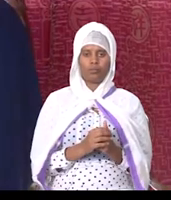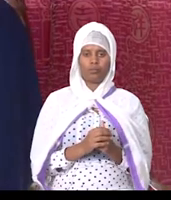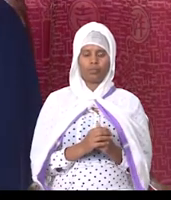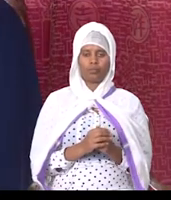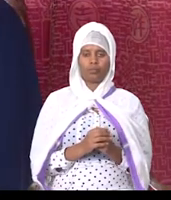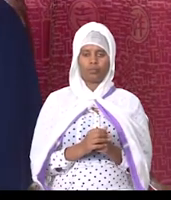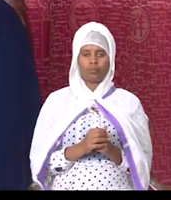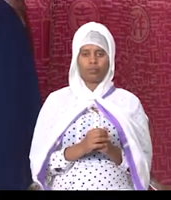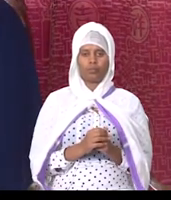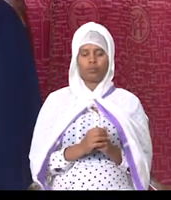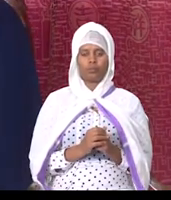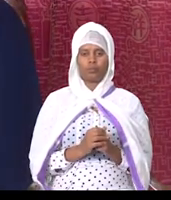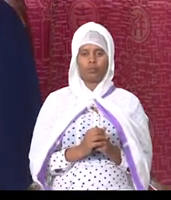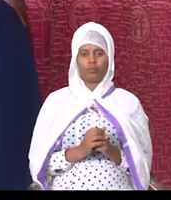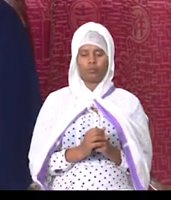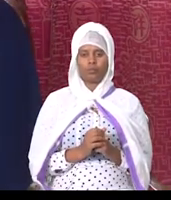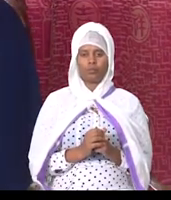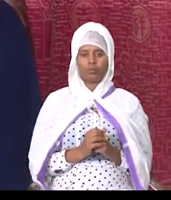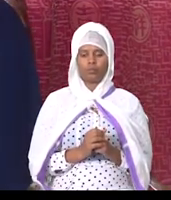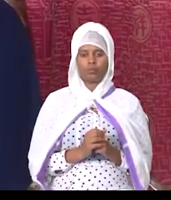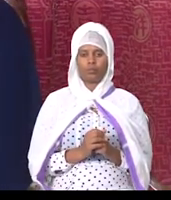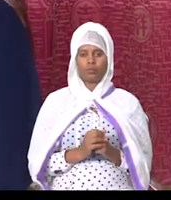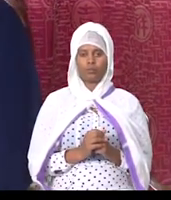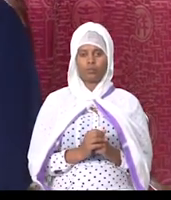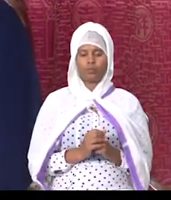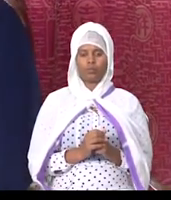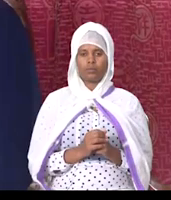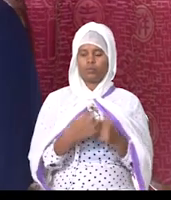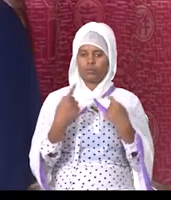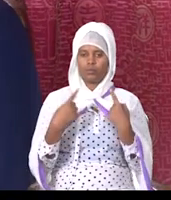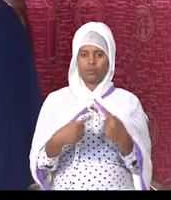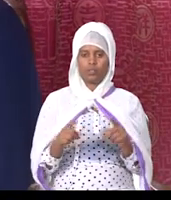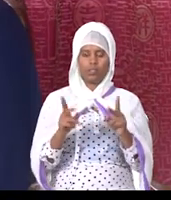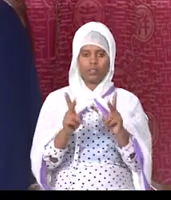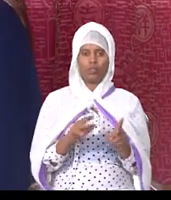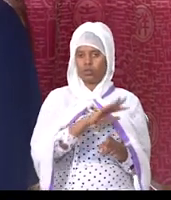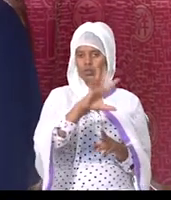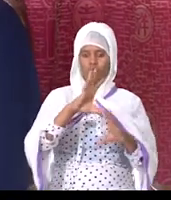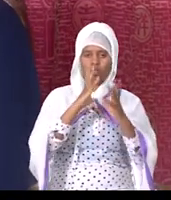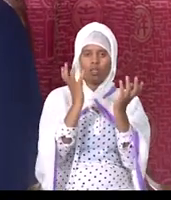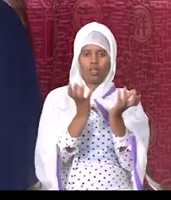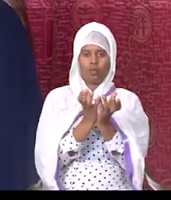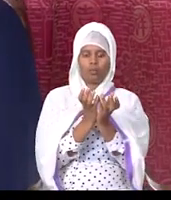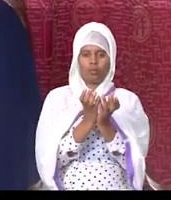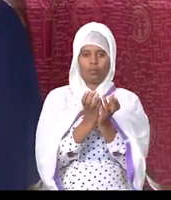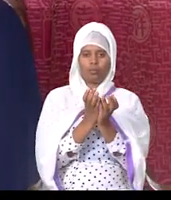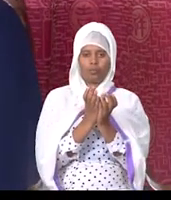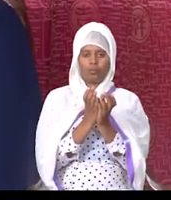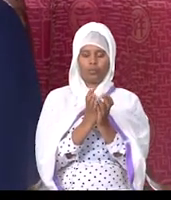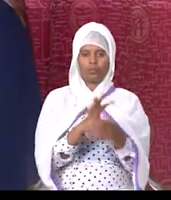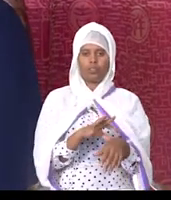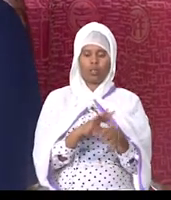ደሰ ሶበ ንትናገር በእንተ እግዚአብሔር ልዑል ኢሉ ማለት ብዚያዳ ብዚያዳ ኸአይል ማለት ንኹሉ ዓለም ማለት ኣብዚ ዓለም